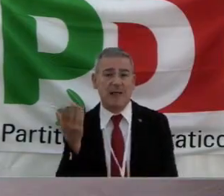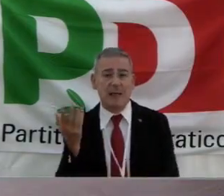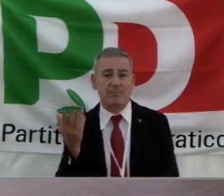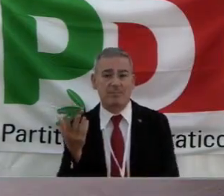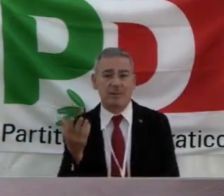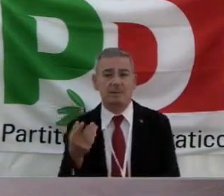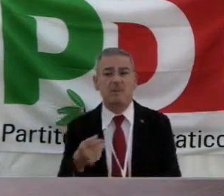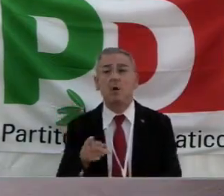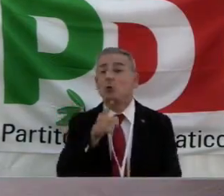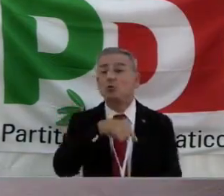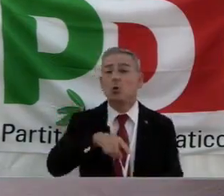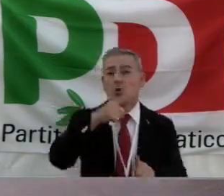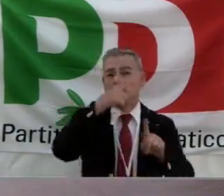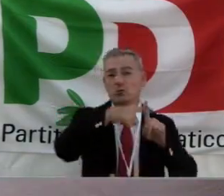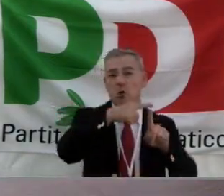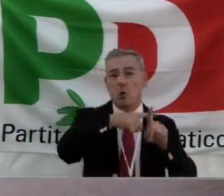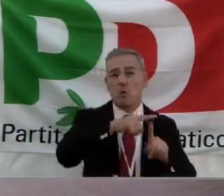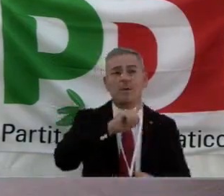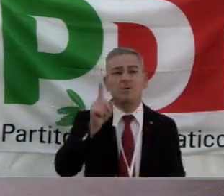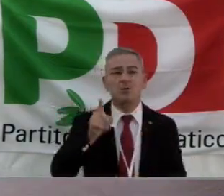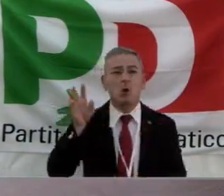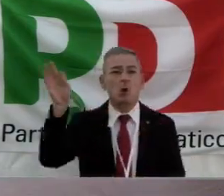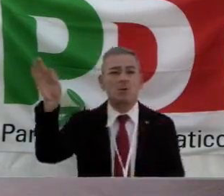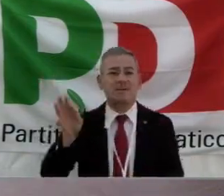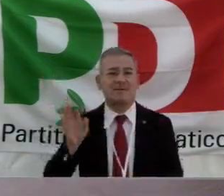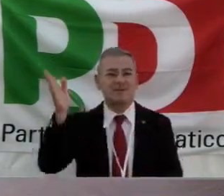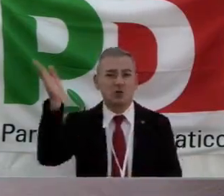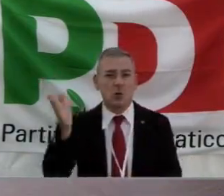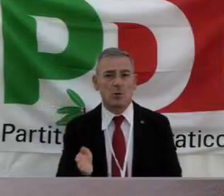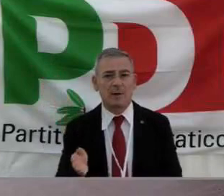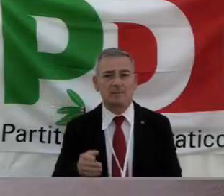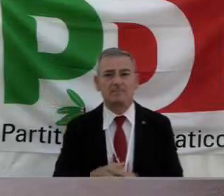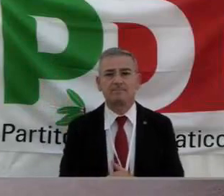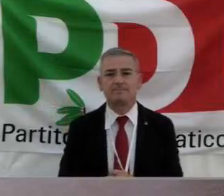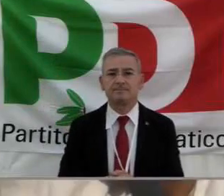Noi siamo somma, non divisione.